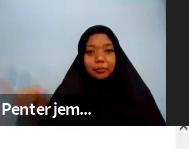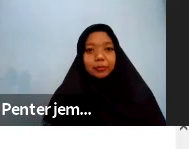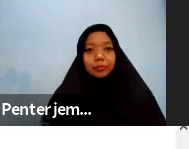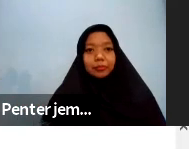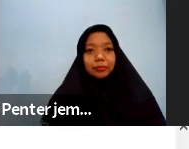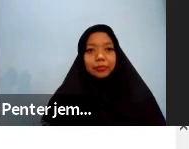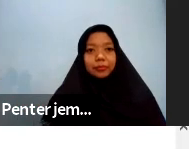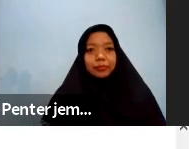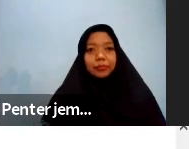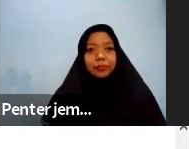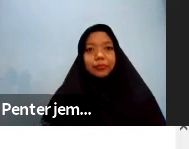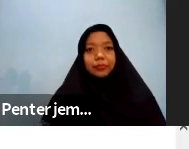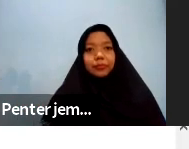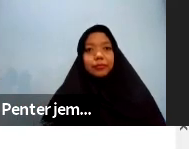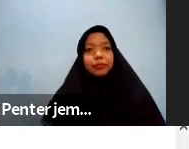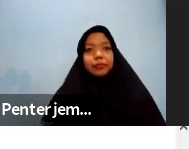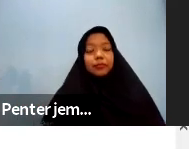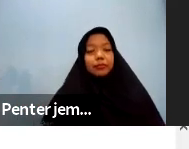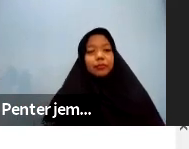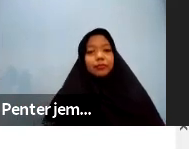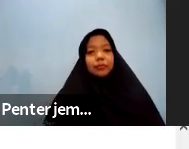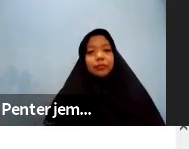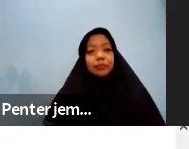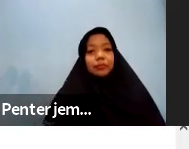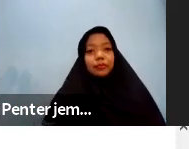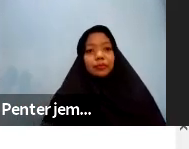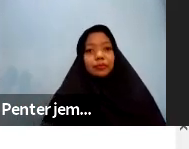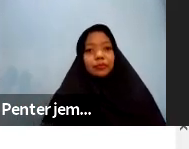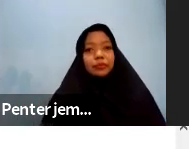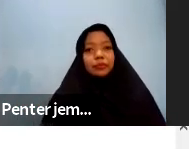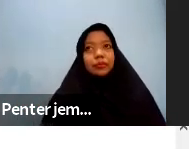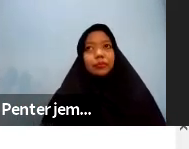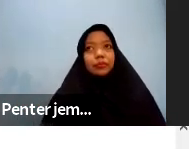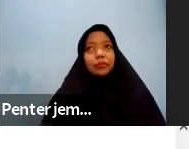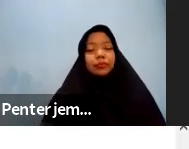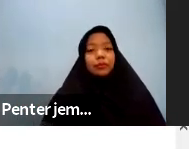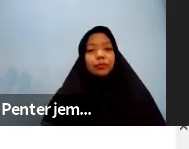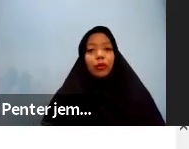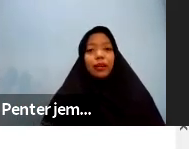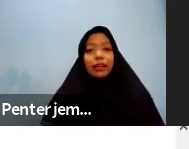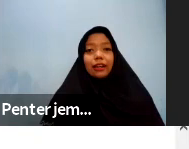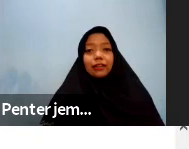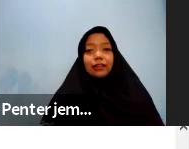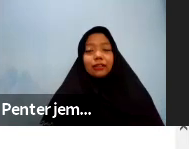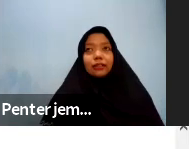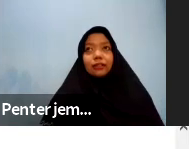yuk kita dengarkan bagaimana Hai